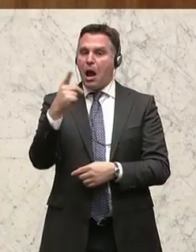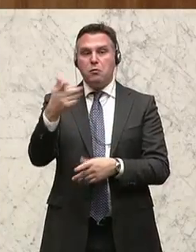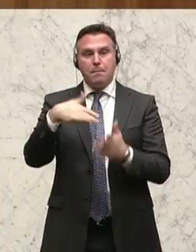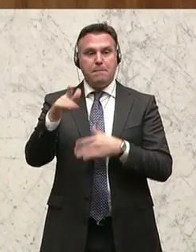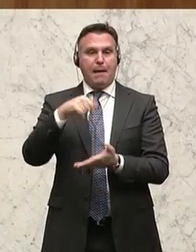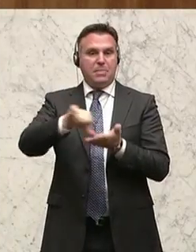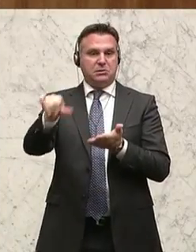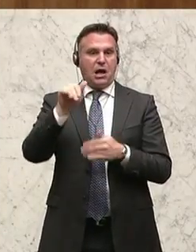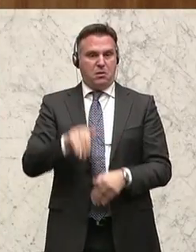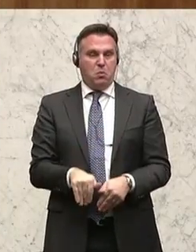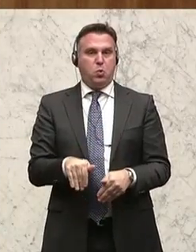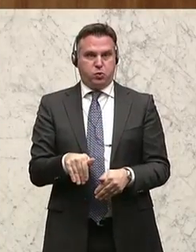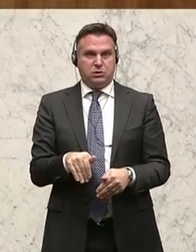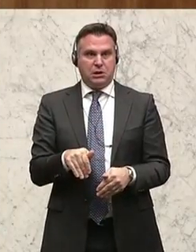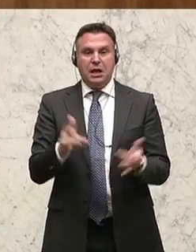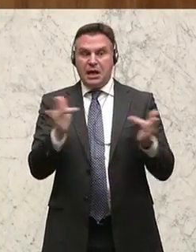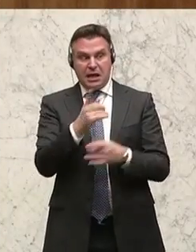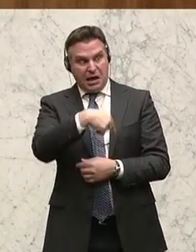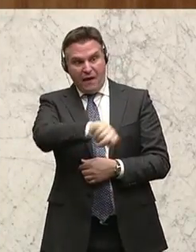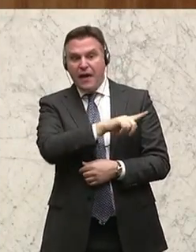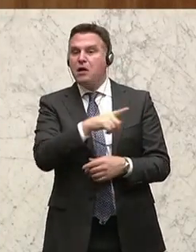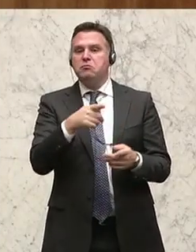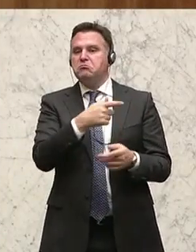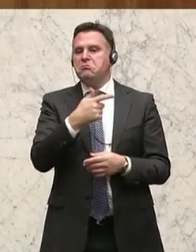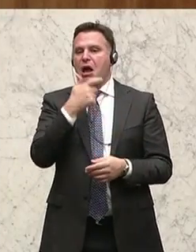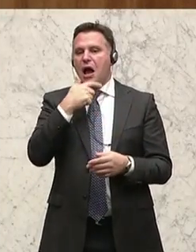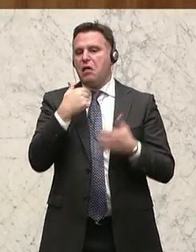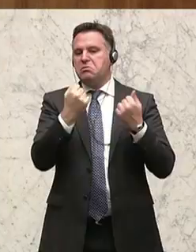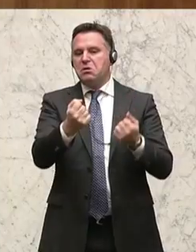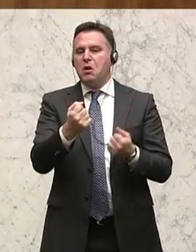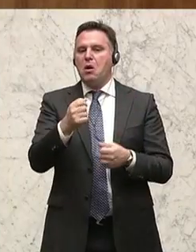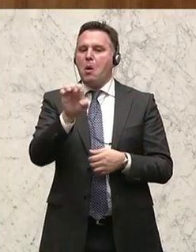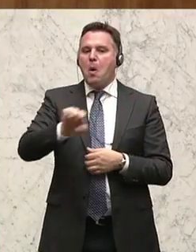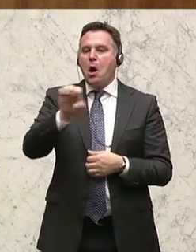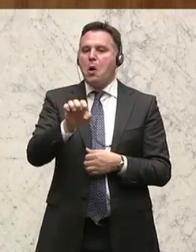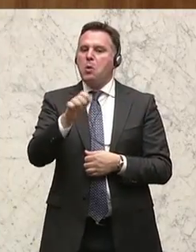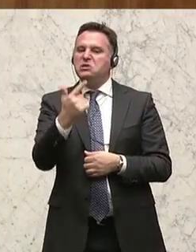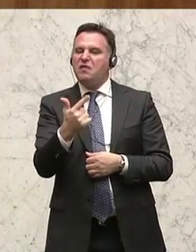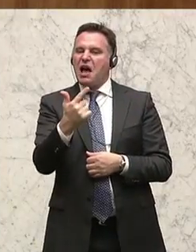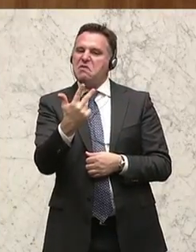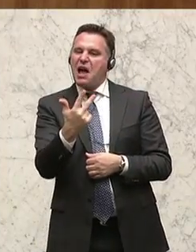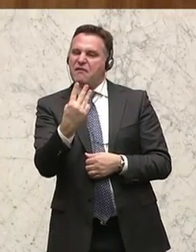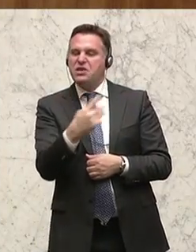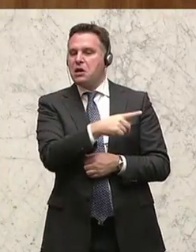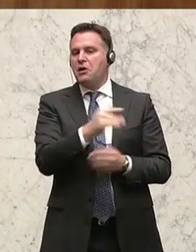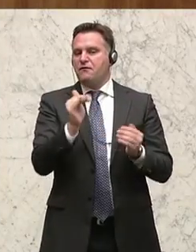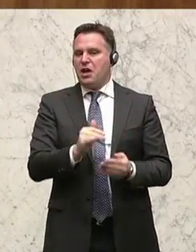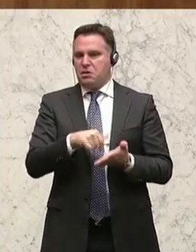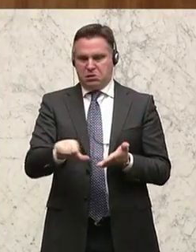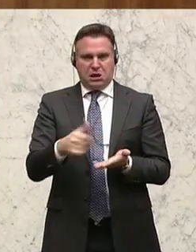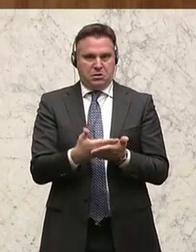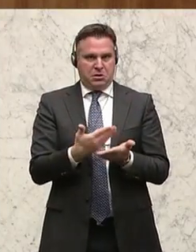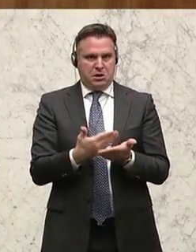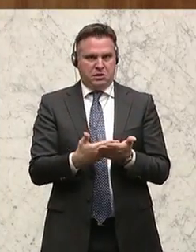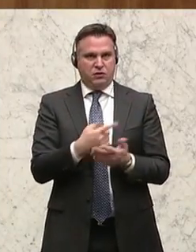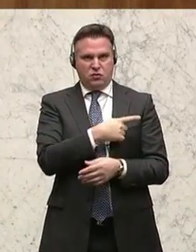das, auf das andere gegenüber denen, die mit Euro 2, 3 oder 4 noch auf dem Weg sind. Das heißt, Sie haben